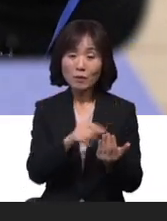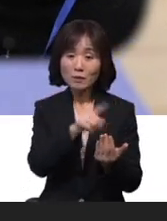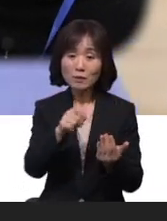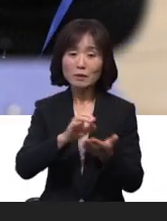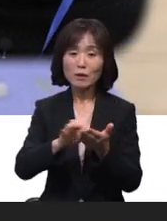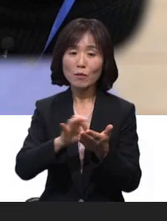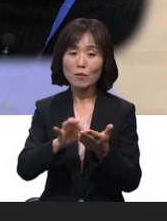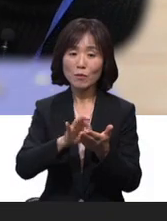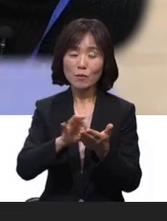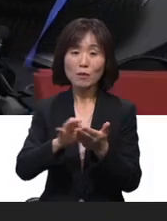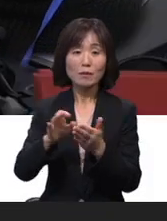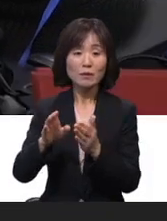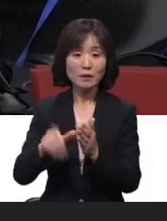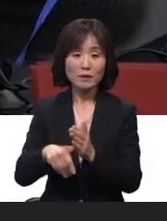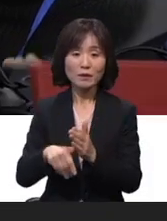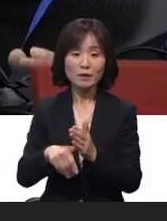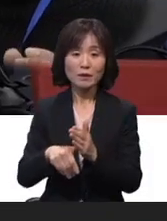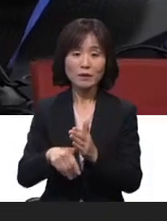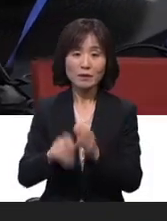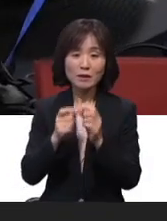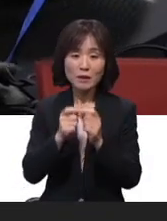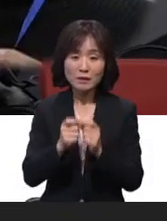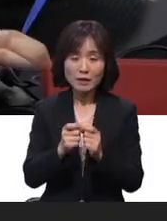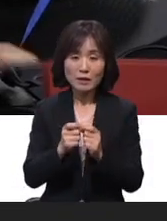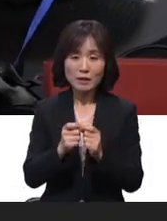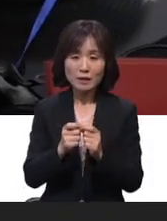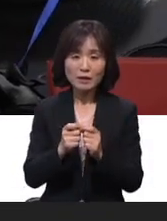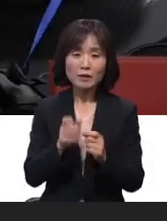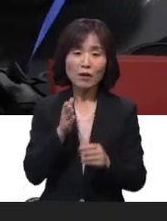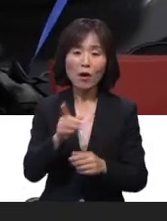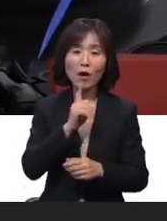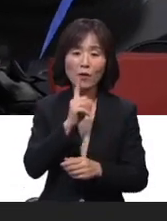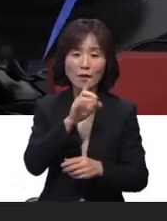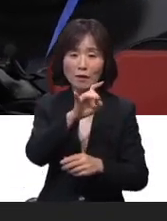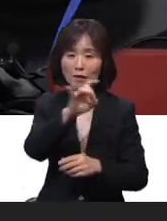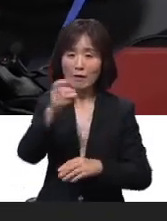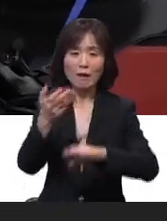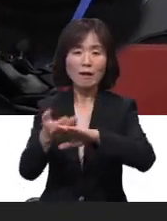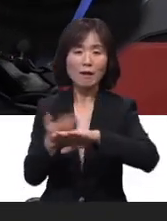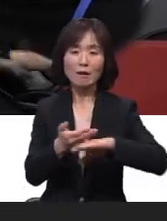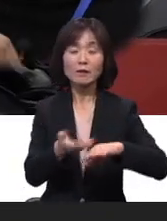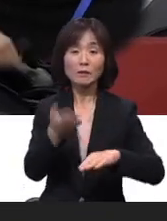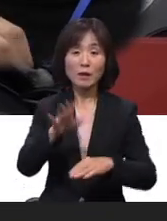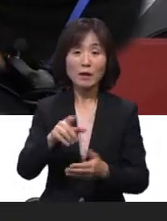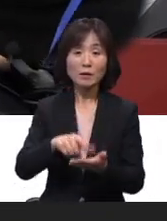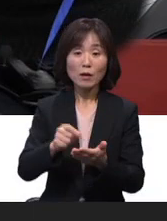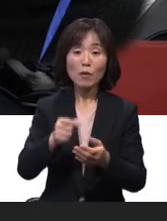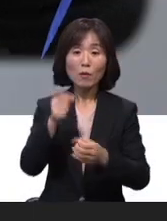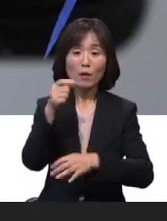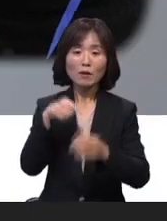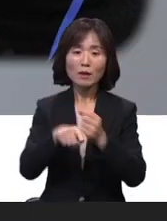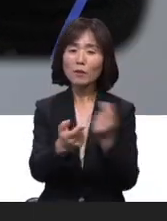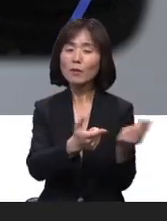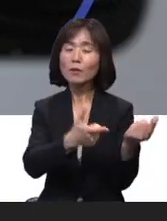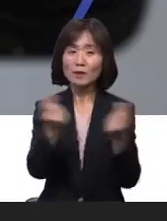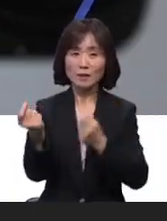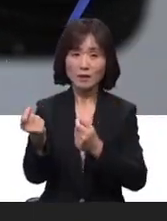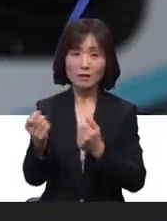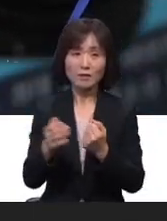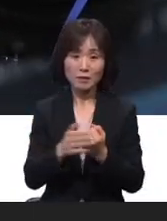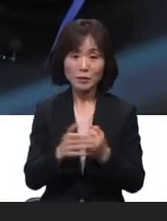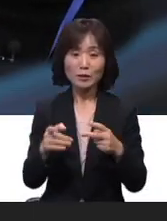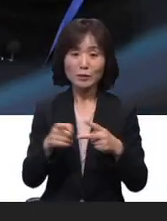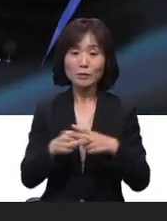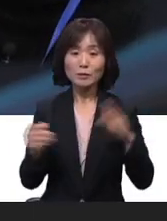것을 사용하는데 이제 자세한 언어는 하나하나 다르지만 핵심적인 원리는 똑같거든요. 그래서